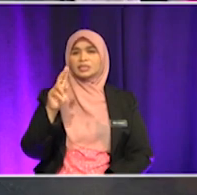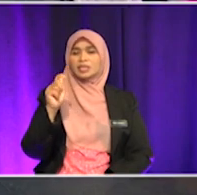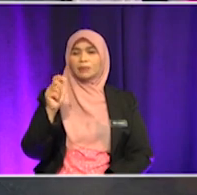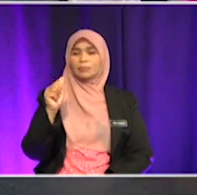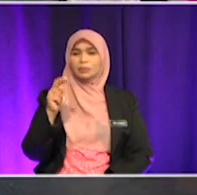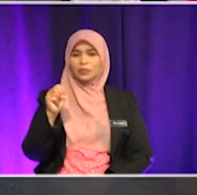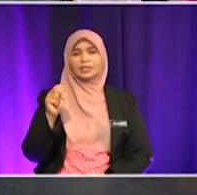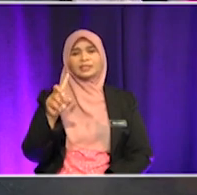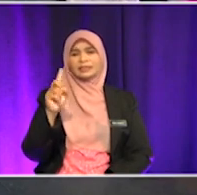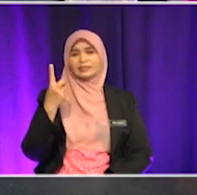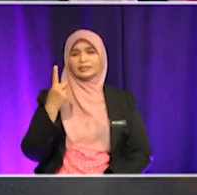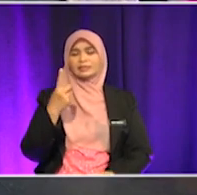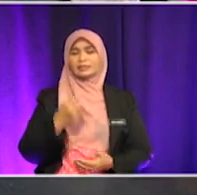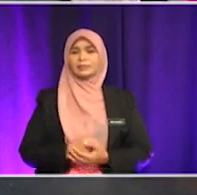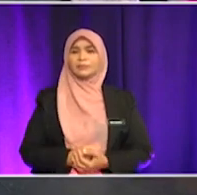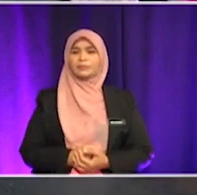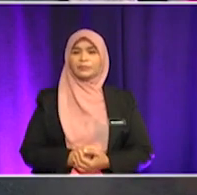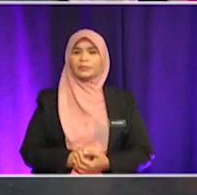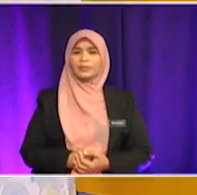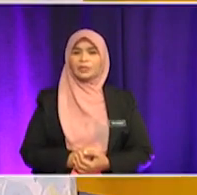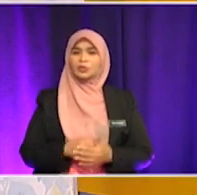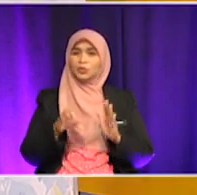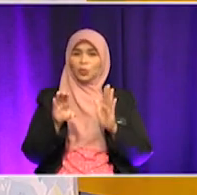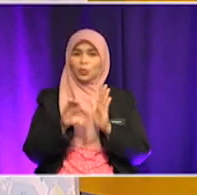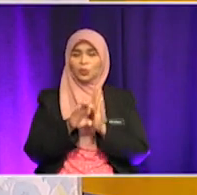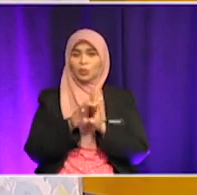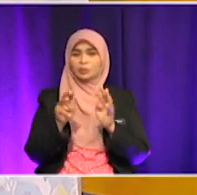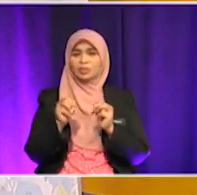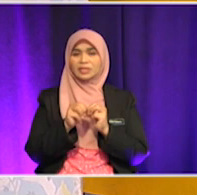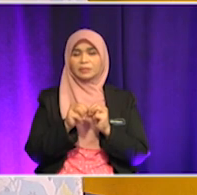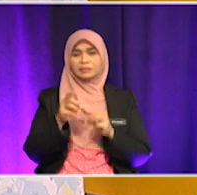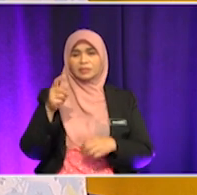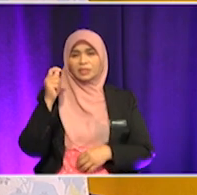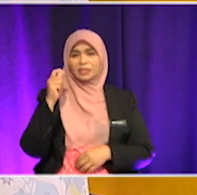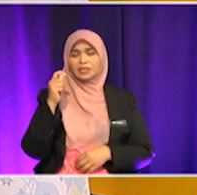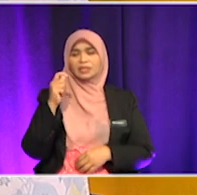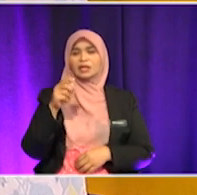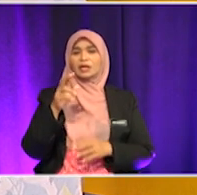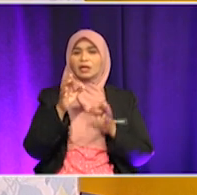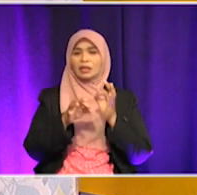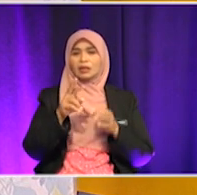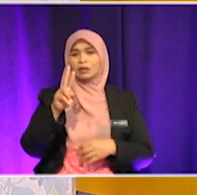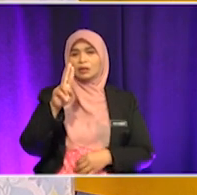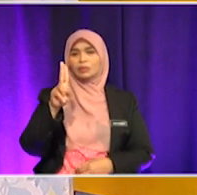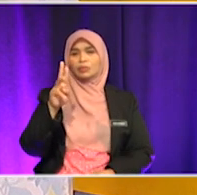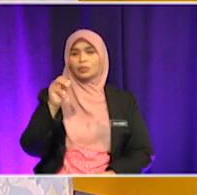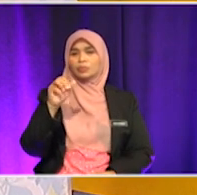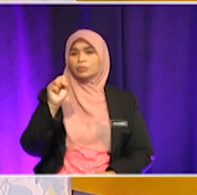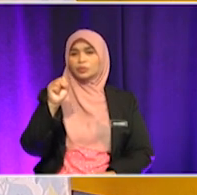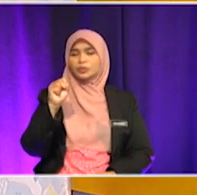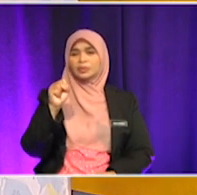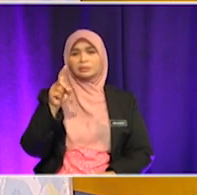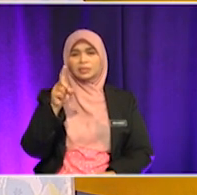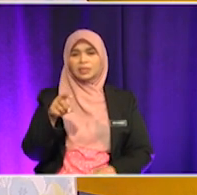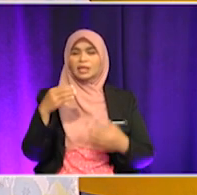panggil sebagai sebutan sahaja. Okey. Macam tadilah, rumus algebra mesti kena ada simbol sama dengan. Baik. Kalau